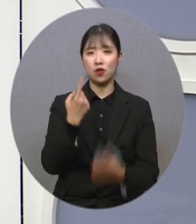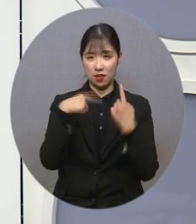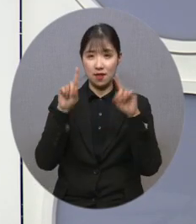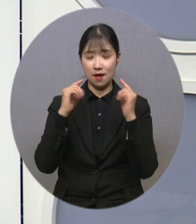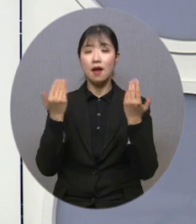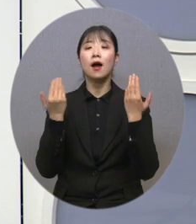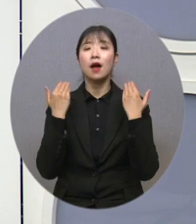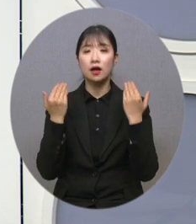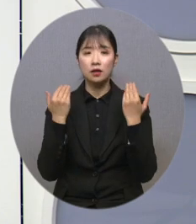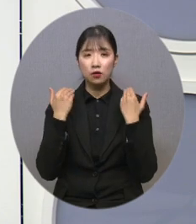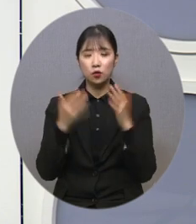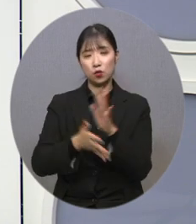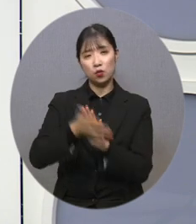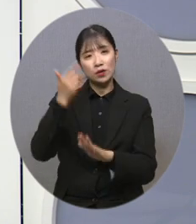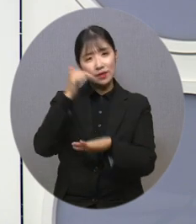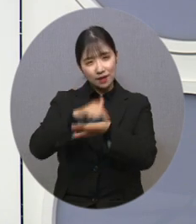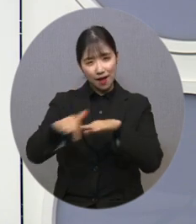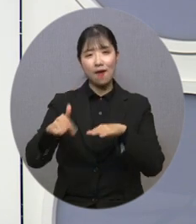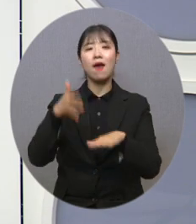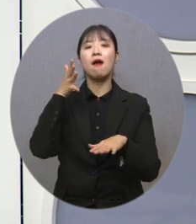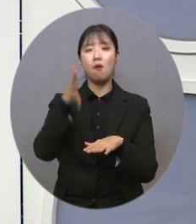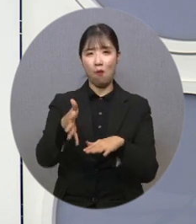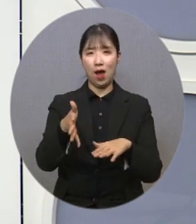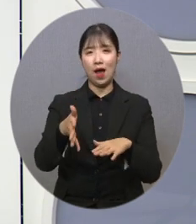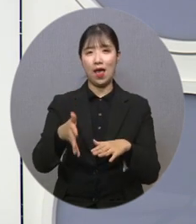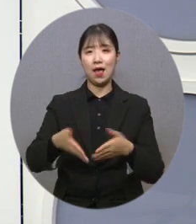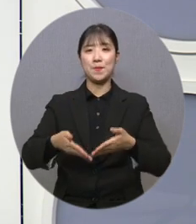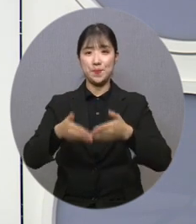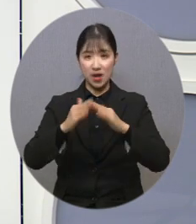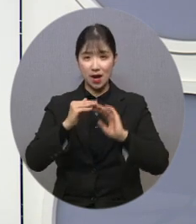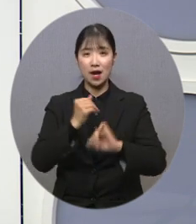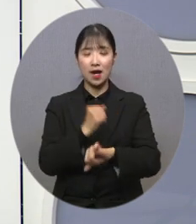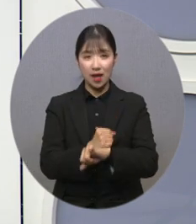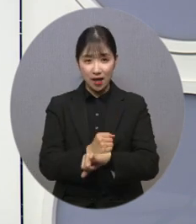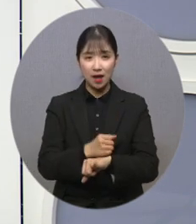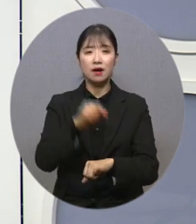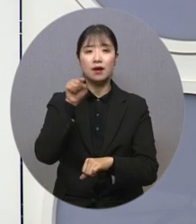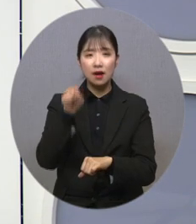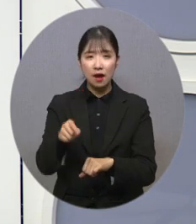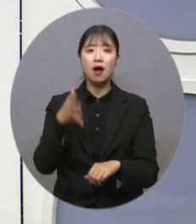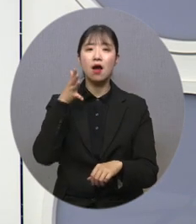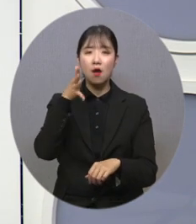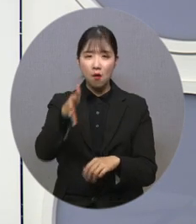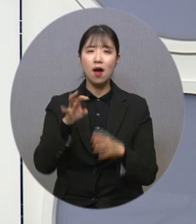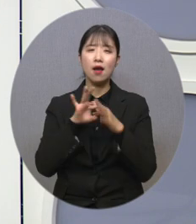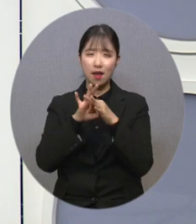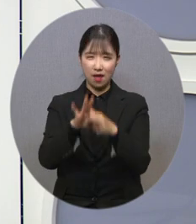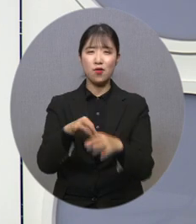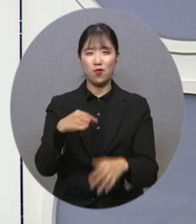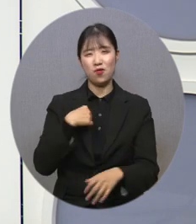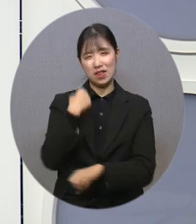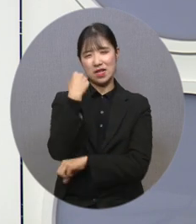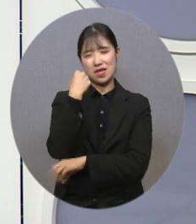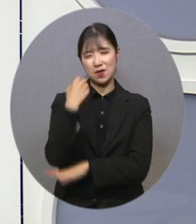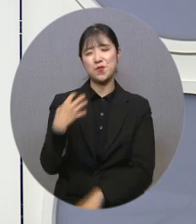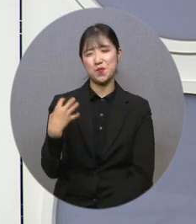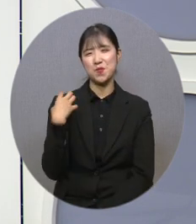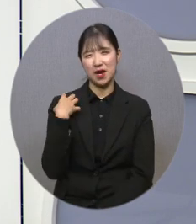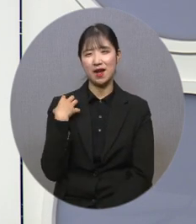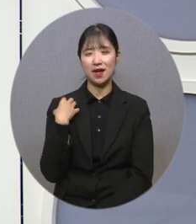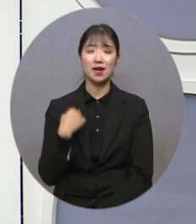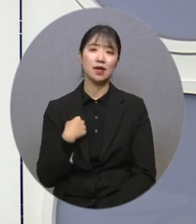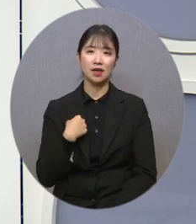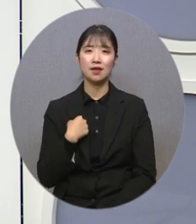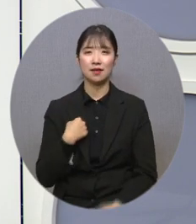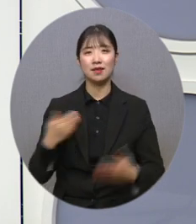가천대학교에서 도시계획학과를 제가 설립하고 그 학과에 계속 뭐 주축 멤버라고